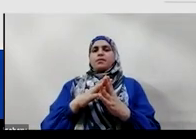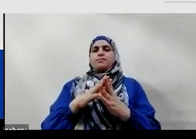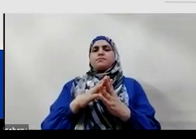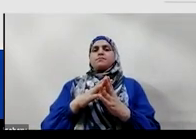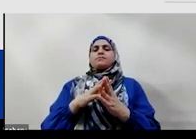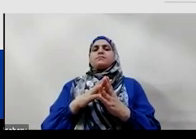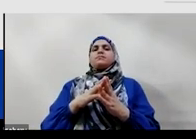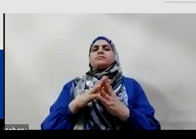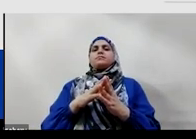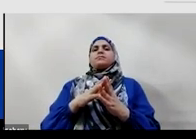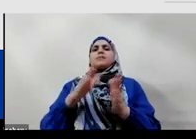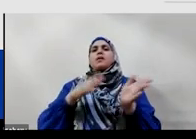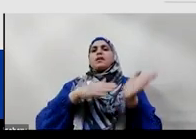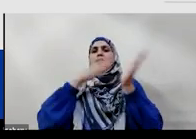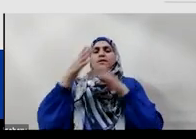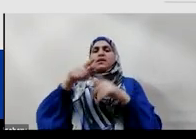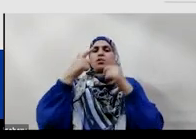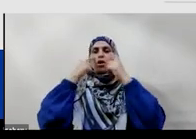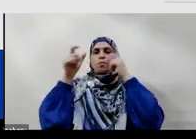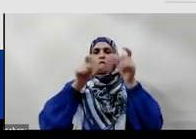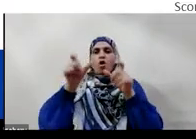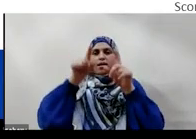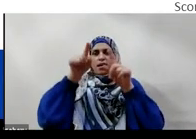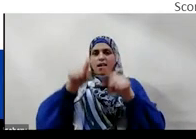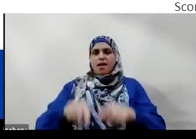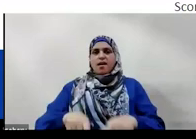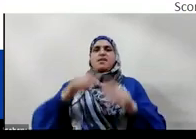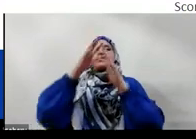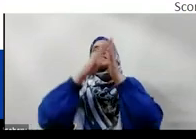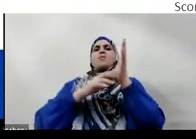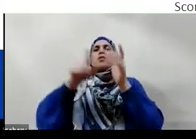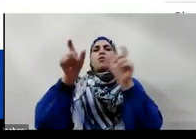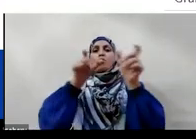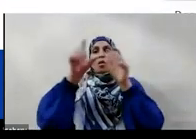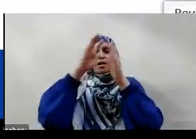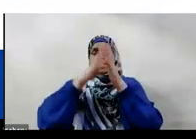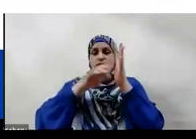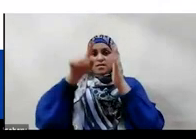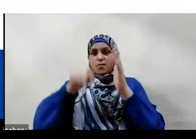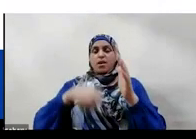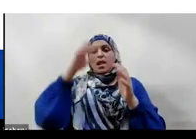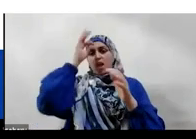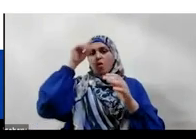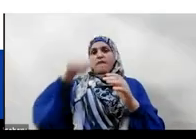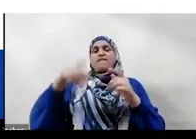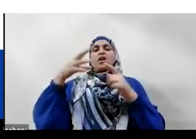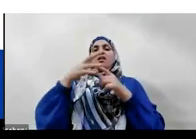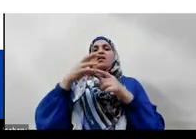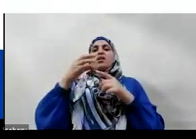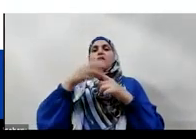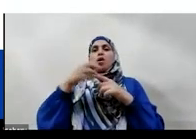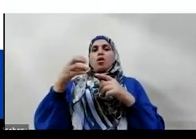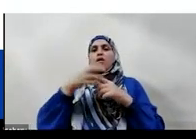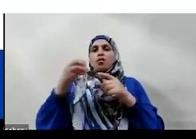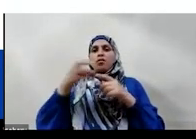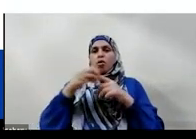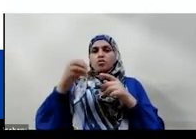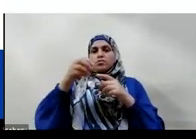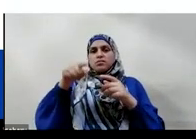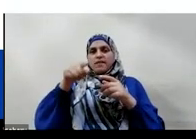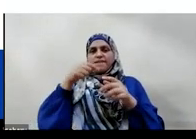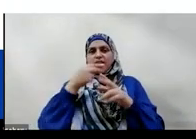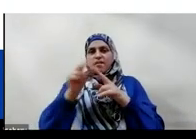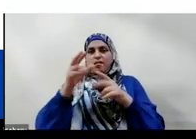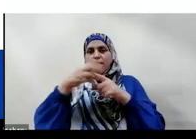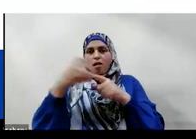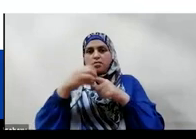بعده هو الريفيو سكشن. الريفيو سكشن بيبان لحضراتكم لو في اي جزء في الابلكيشن ناقص، يعني في كل